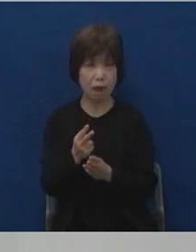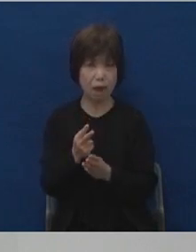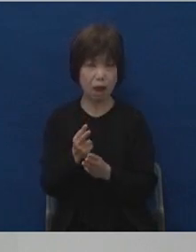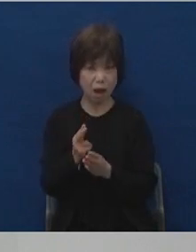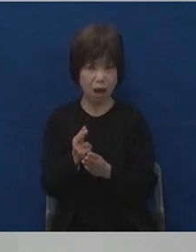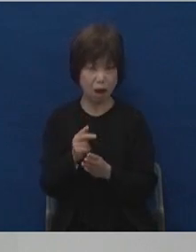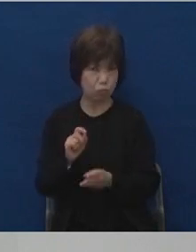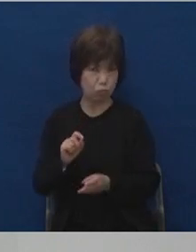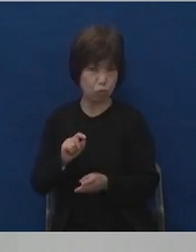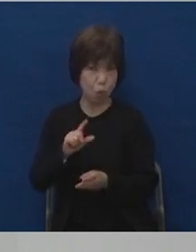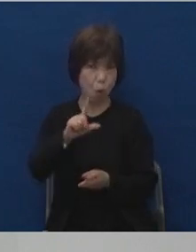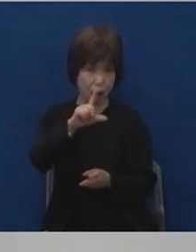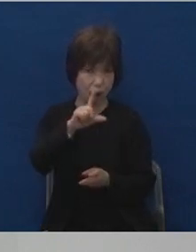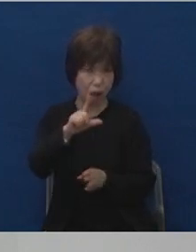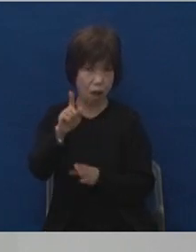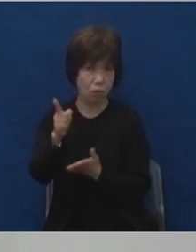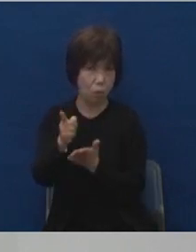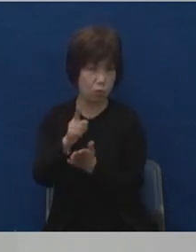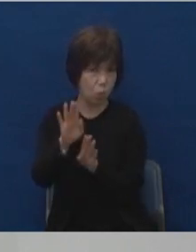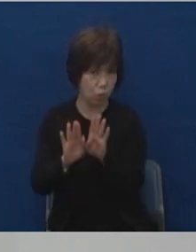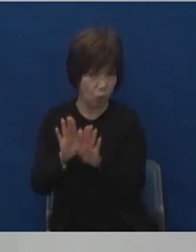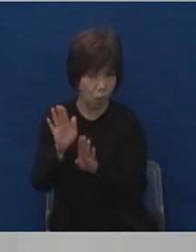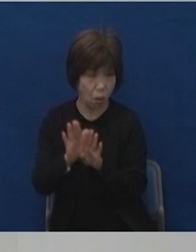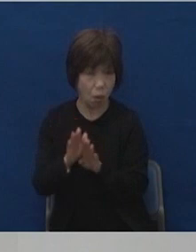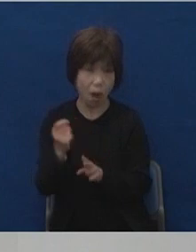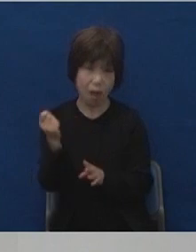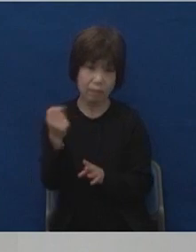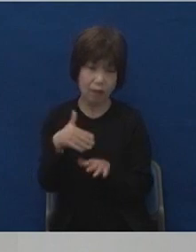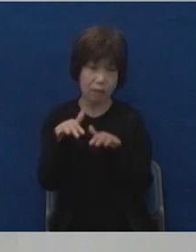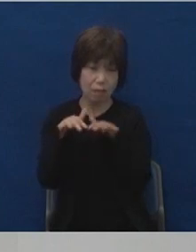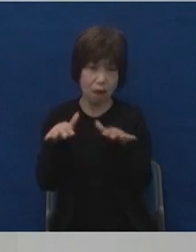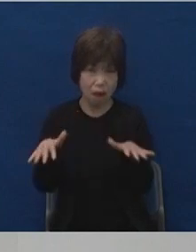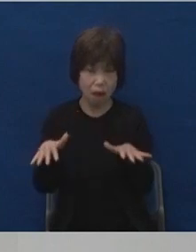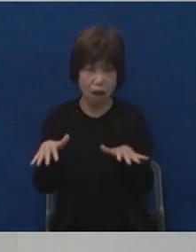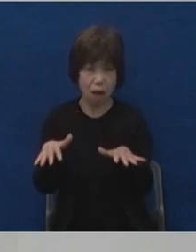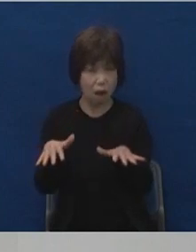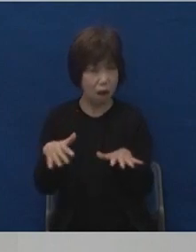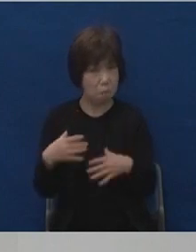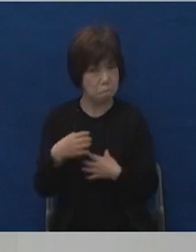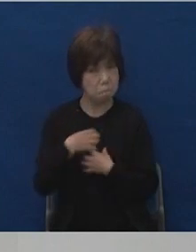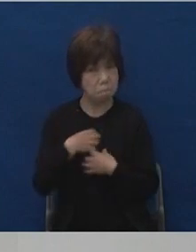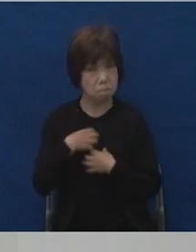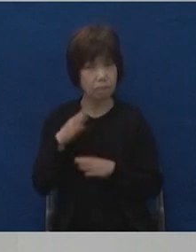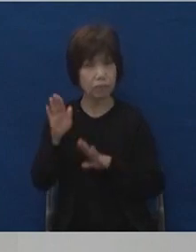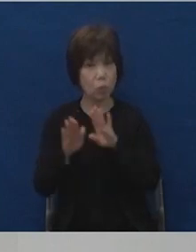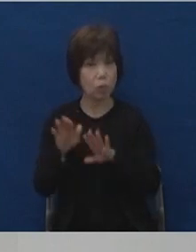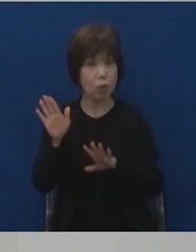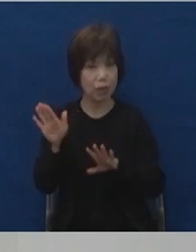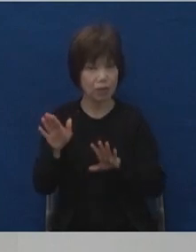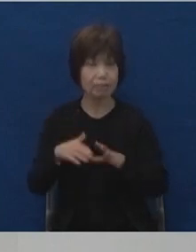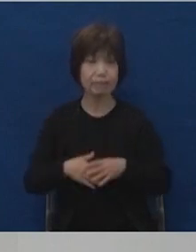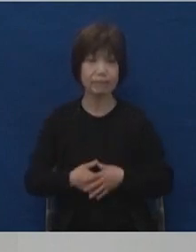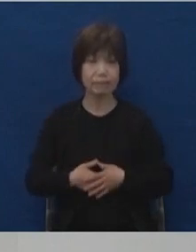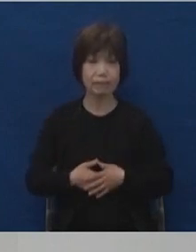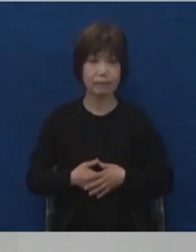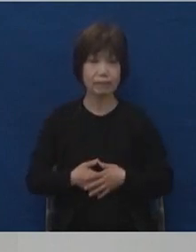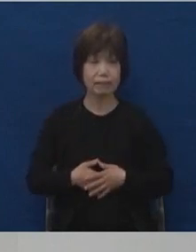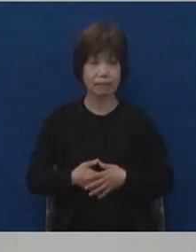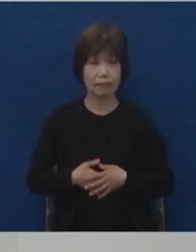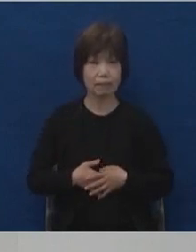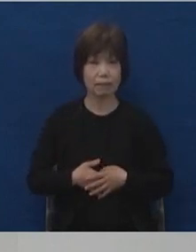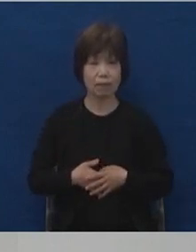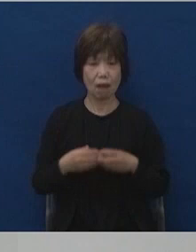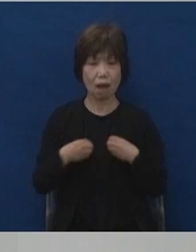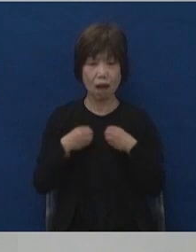あり、いわゆる第7波への突入が危惧されている状況にあります。こうした中、感